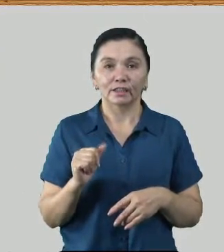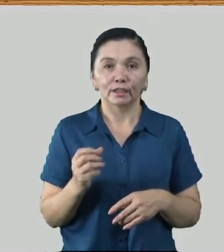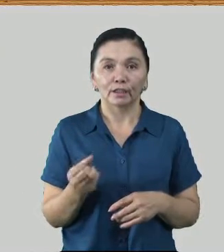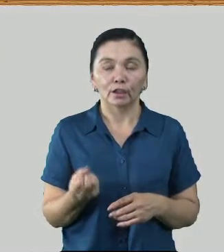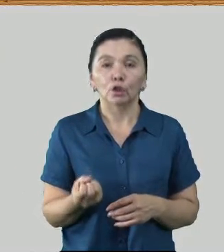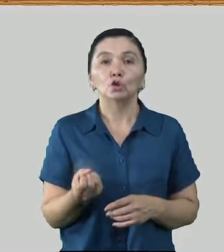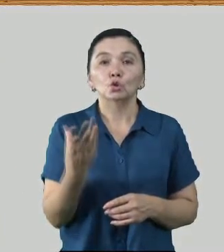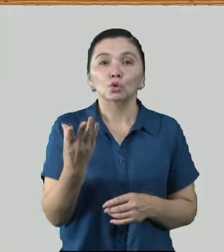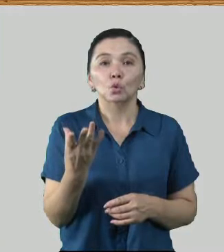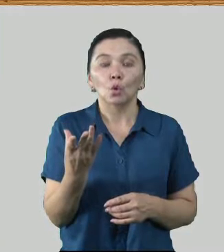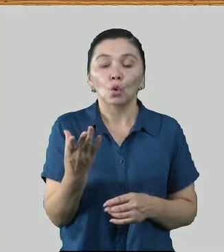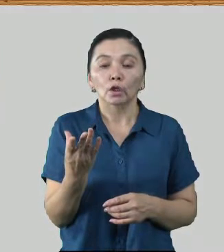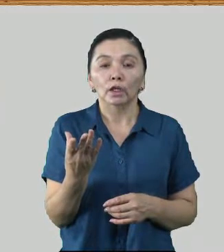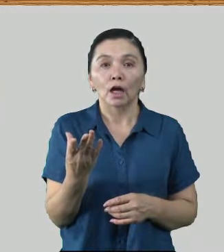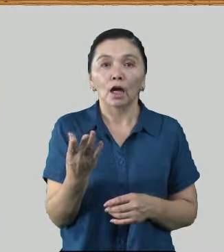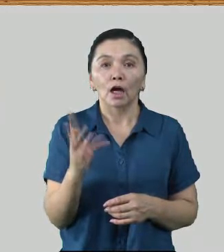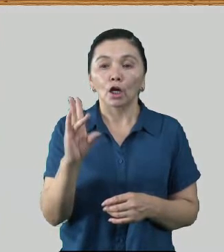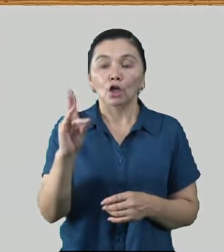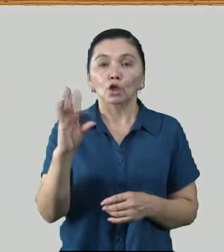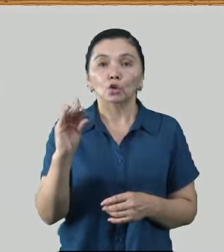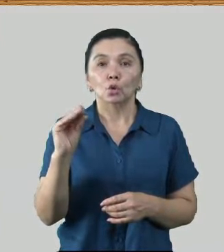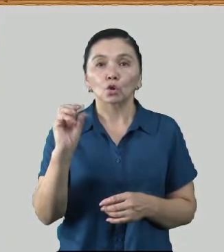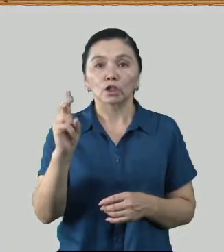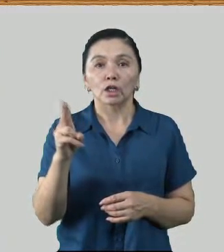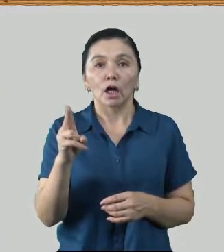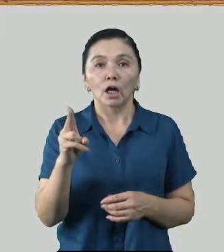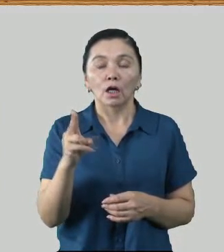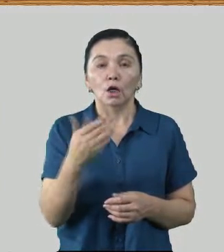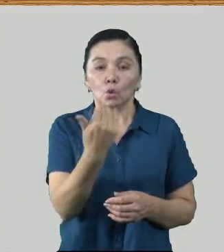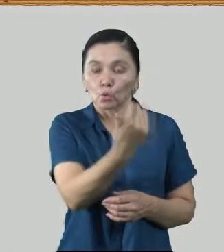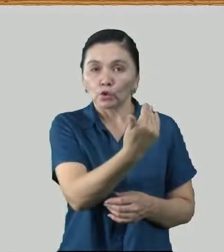Сколько ножек у него, у стола твоего?